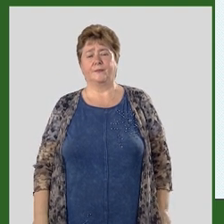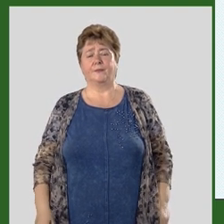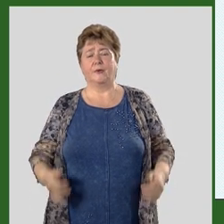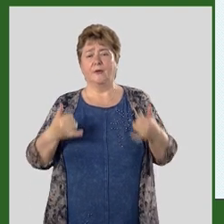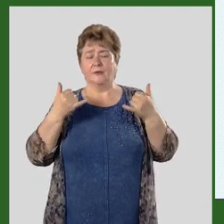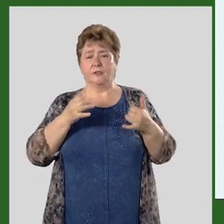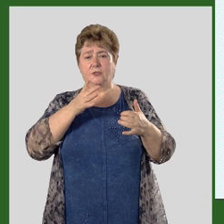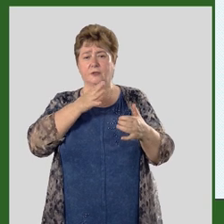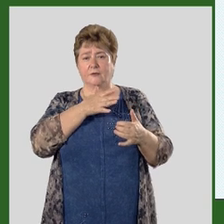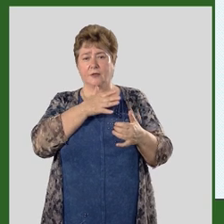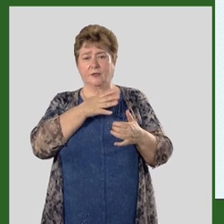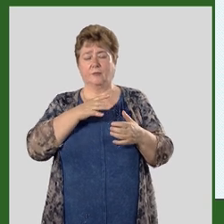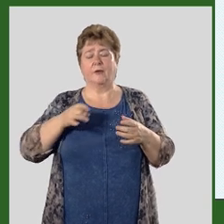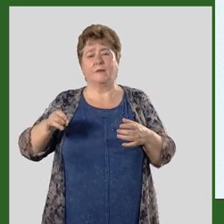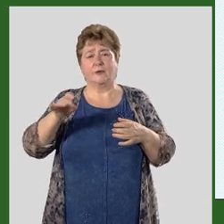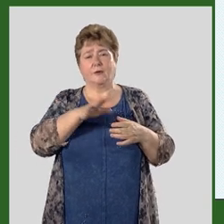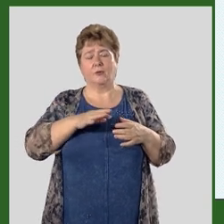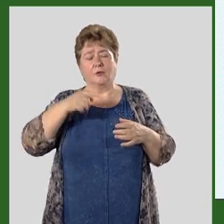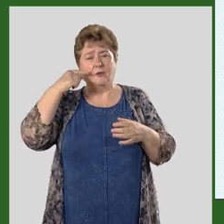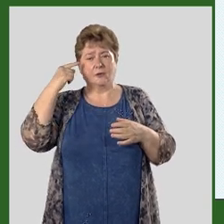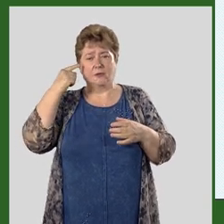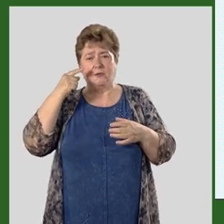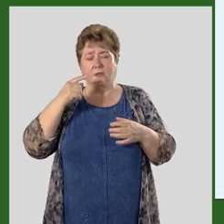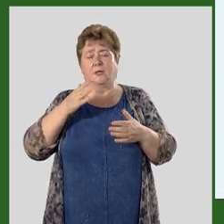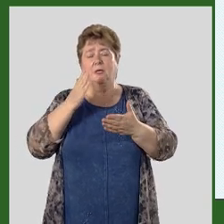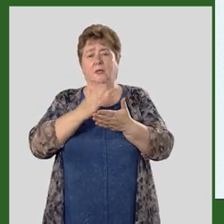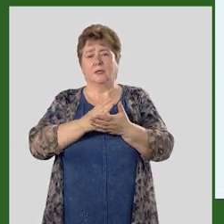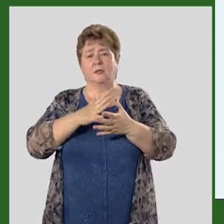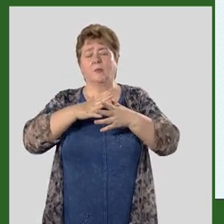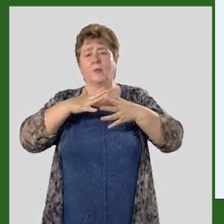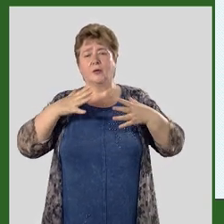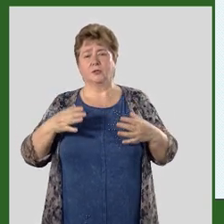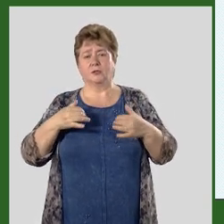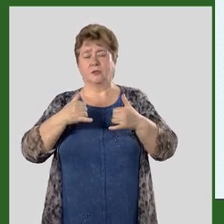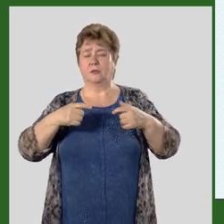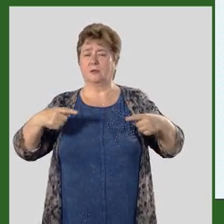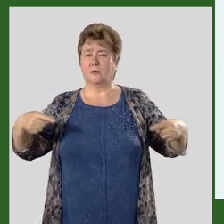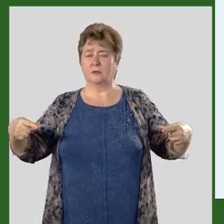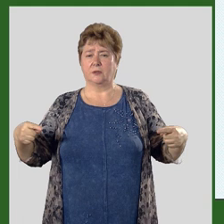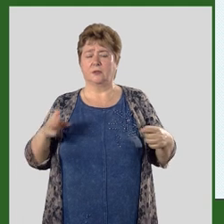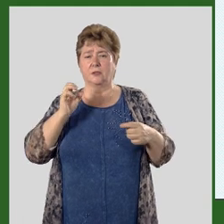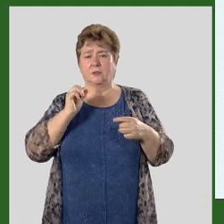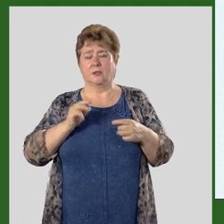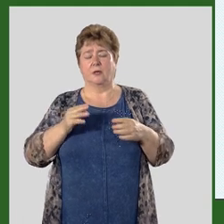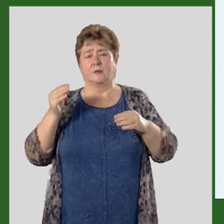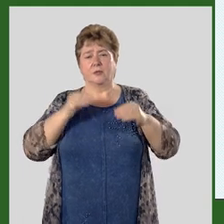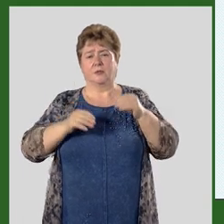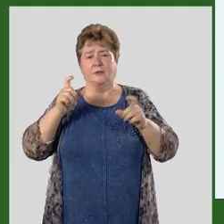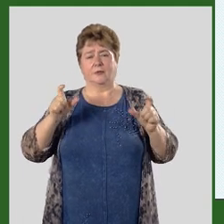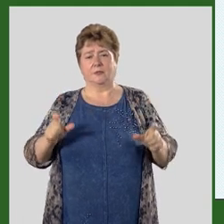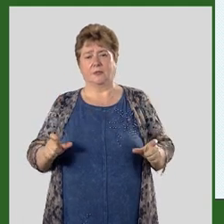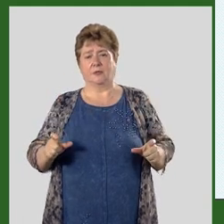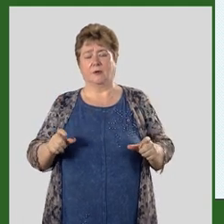В настоящее время в регионах Кыргызстана имеются большие различия в социальном составе